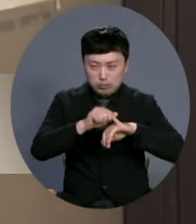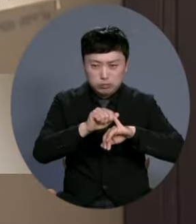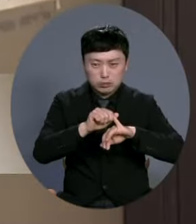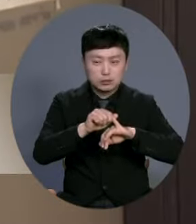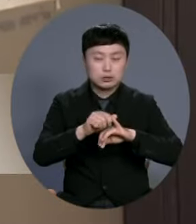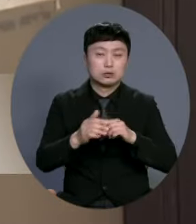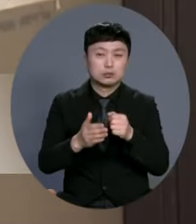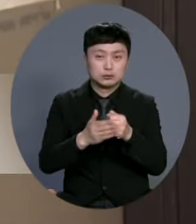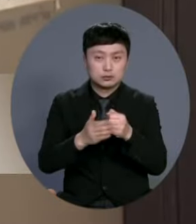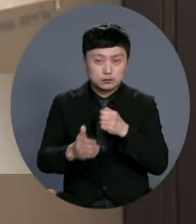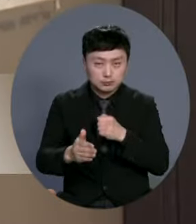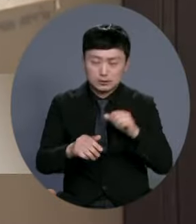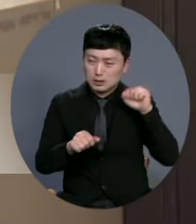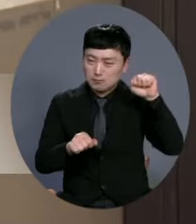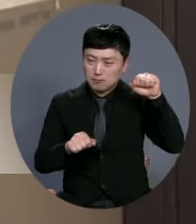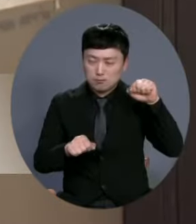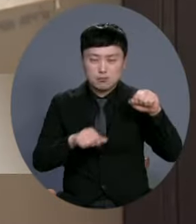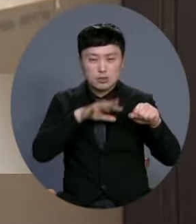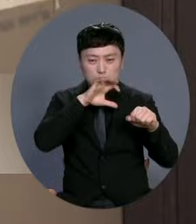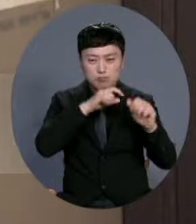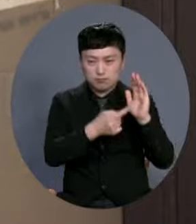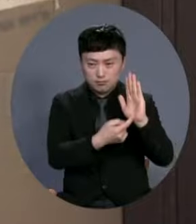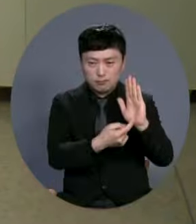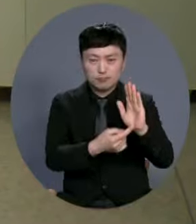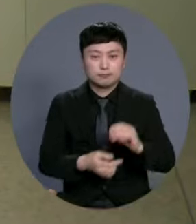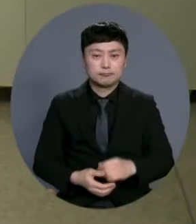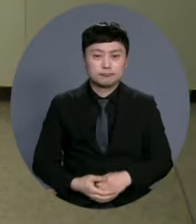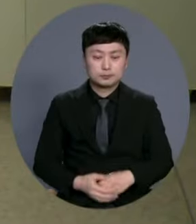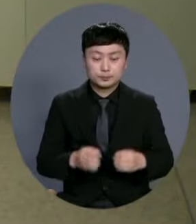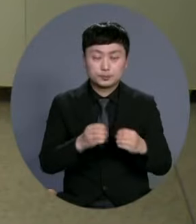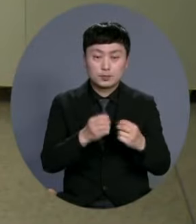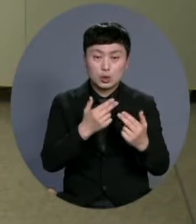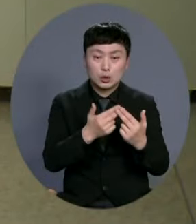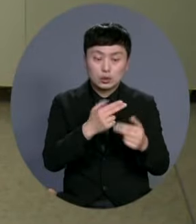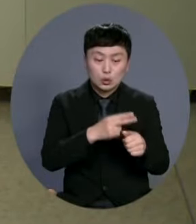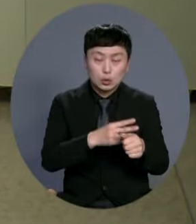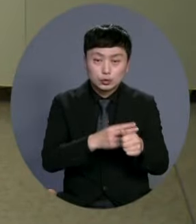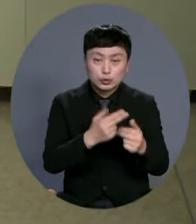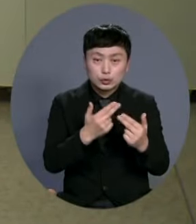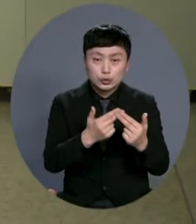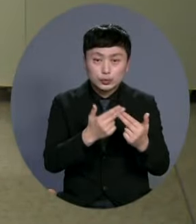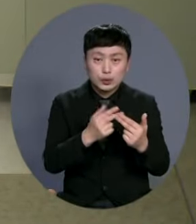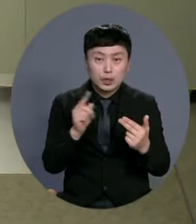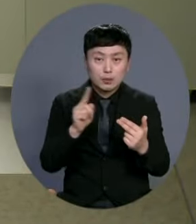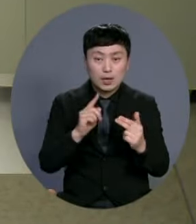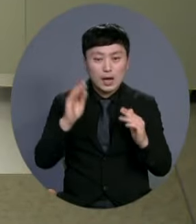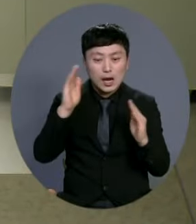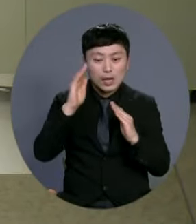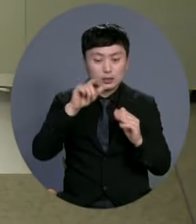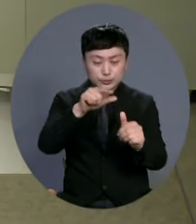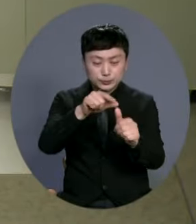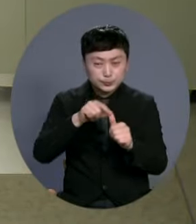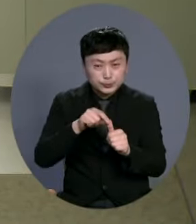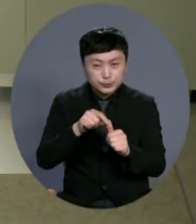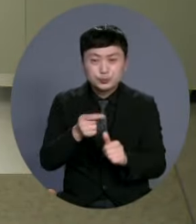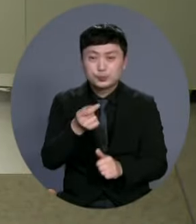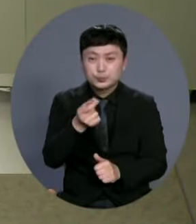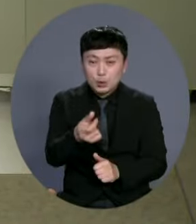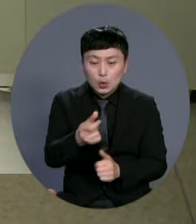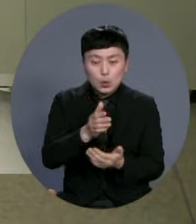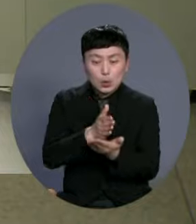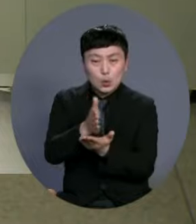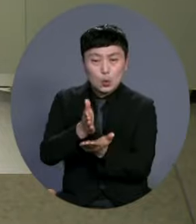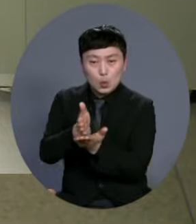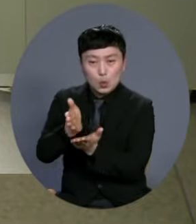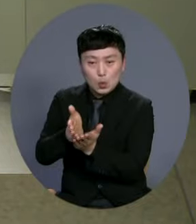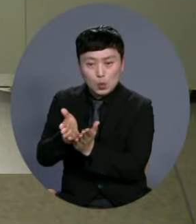안에 불과하다며 거세게 반발하고 있는 겁니다 인문대 교수에 따르면 그동안 학생 충원율이 낮은 학과를 중심으로